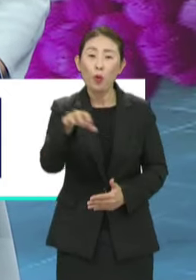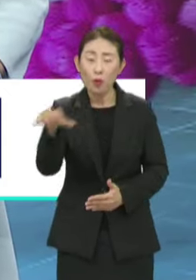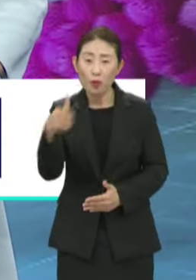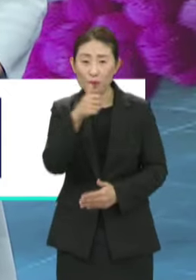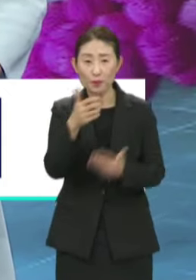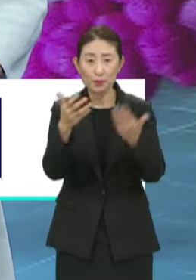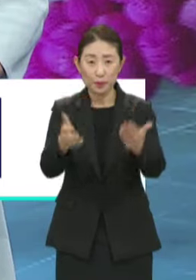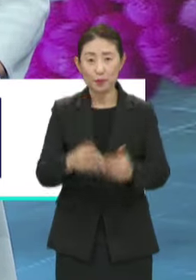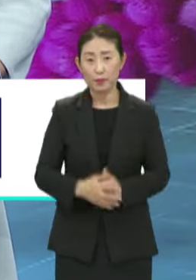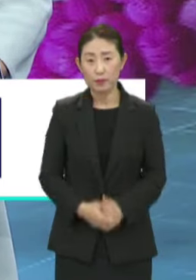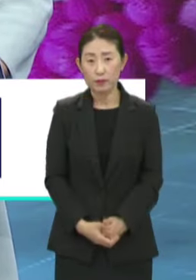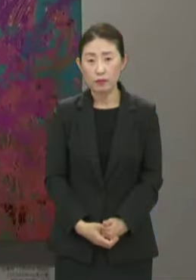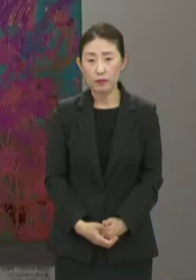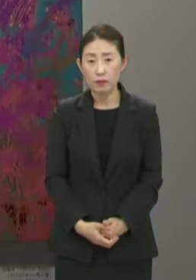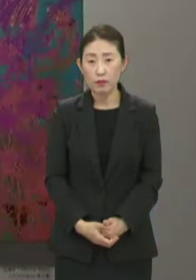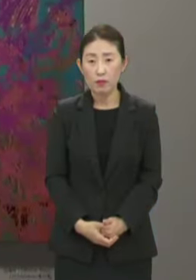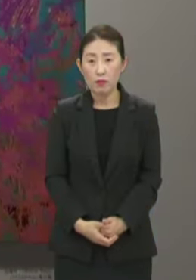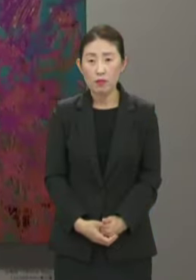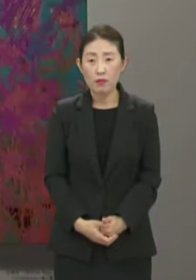기자가 소개합니다.